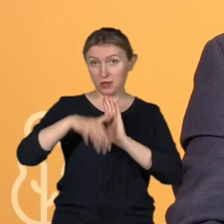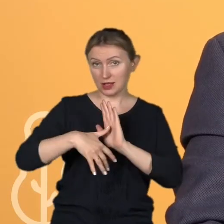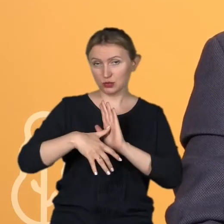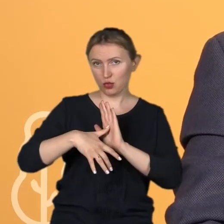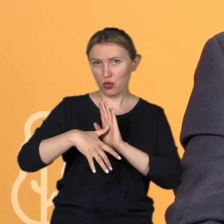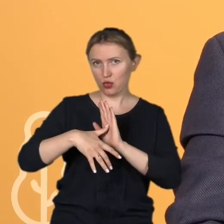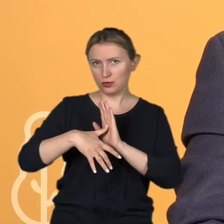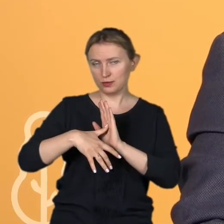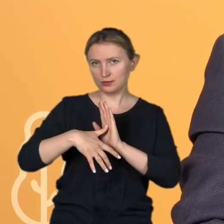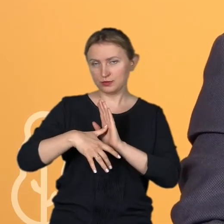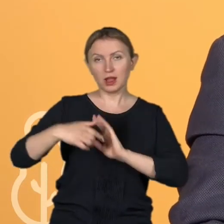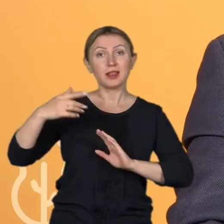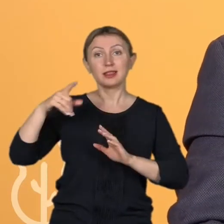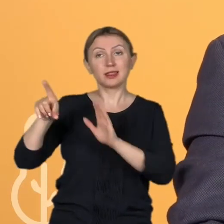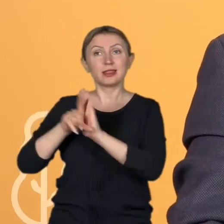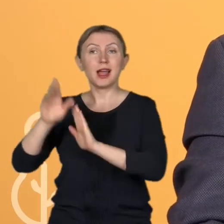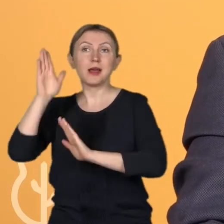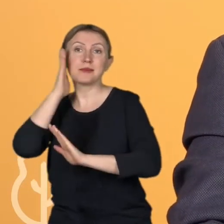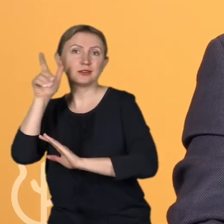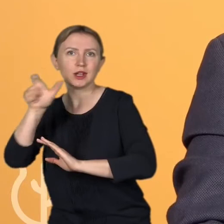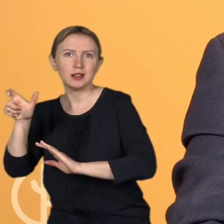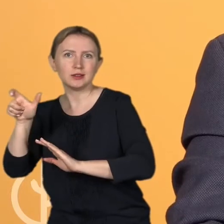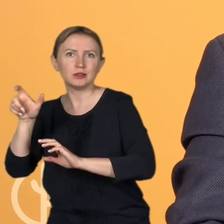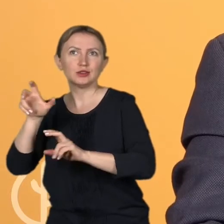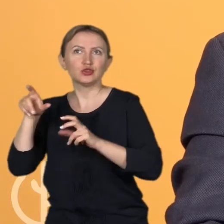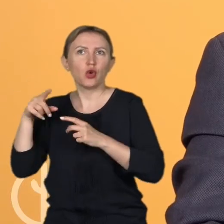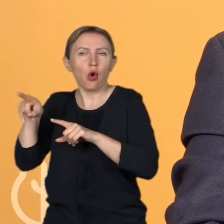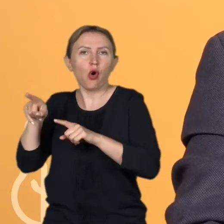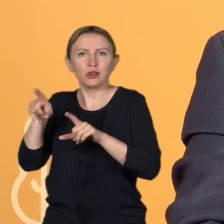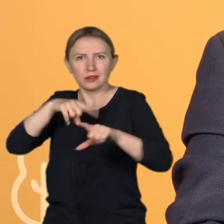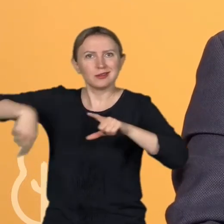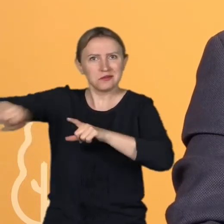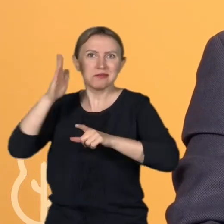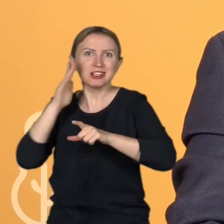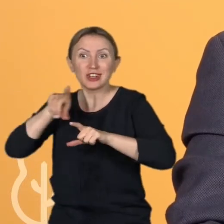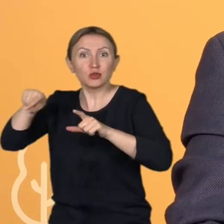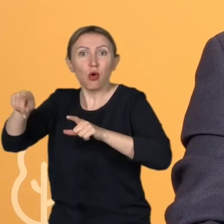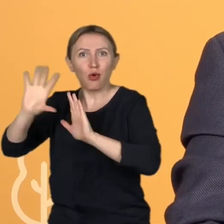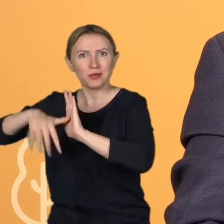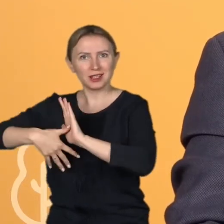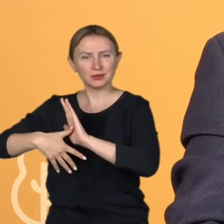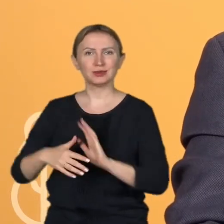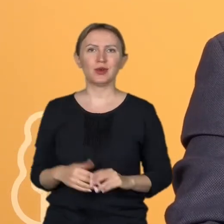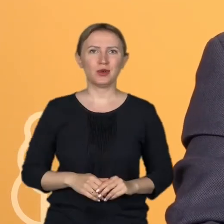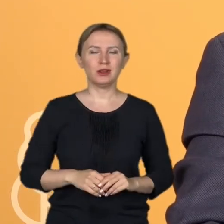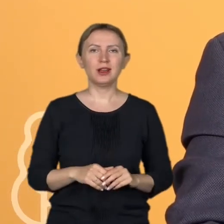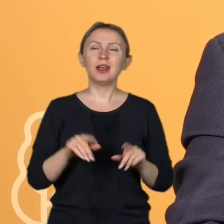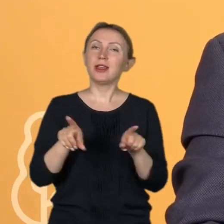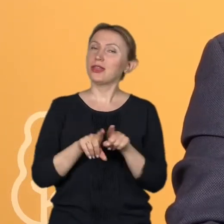jest dla mieszkańców, czy miasto jest po prostu mieszkańców, to są oni. I to też otwiera